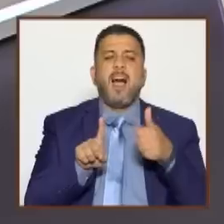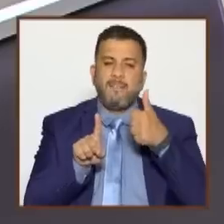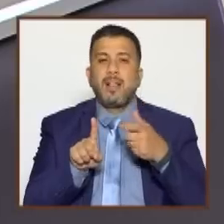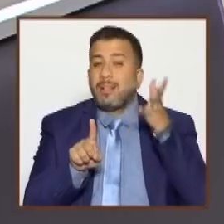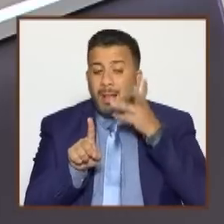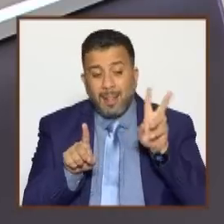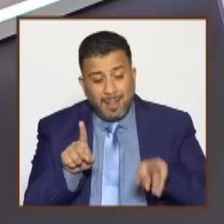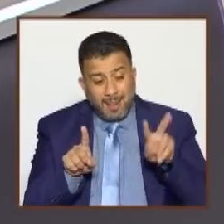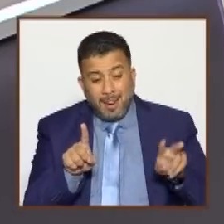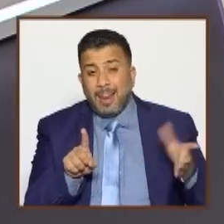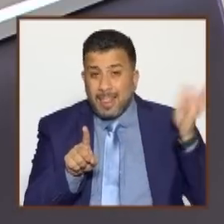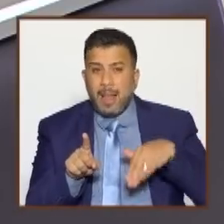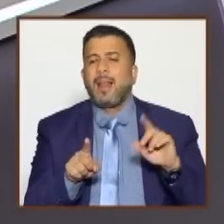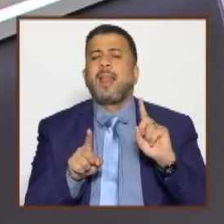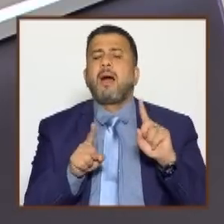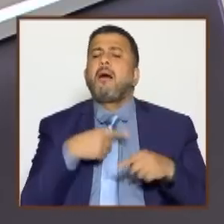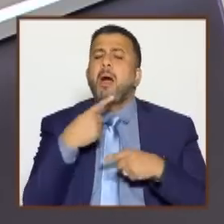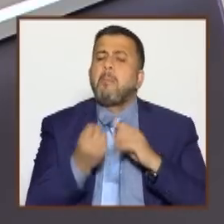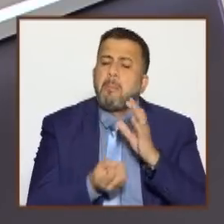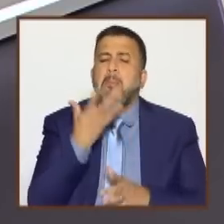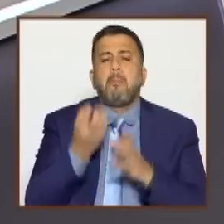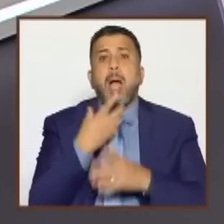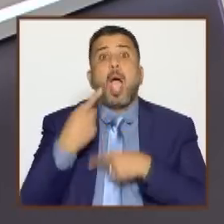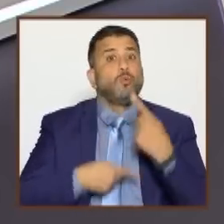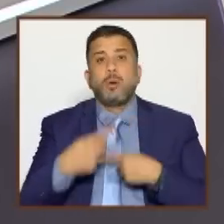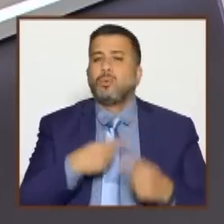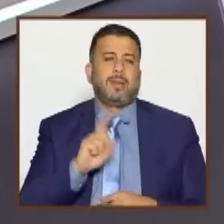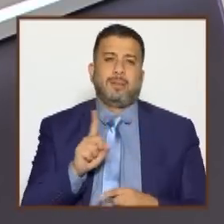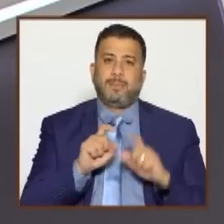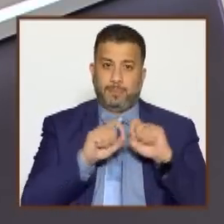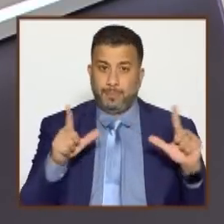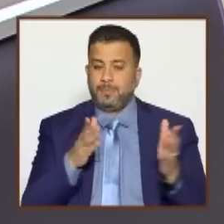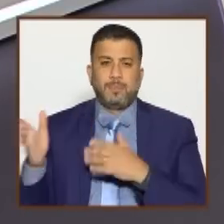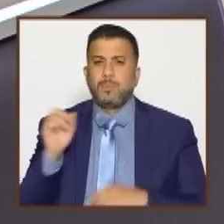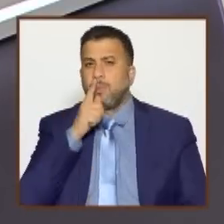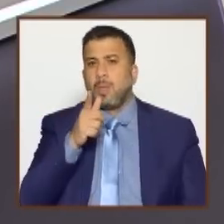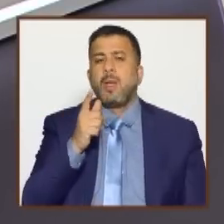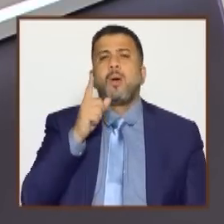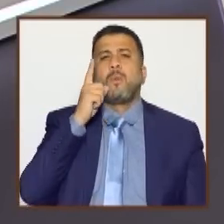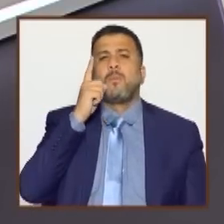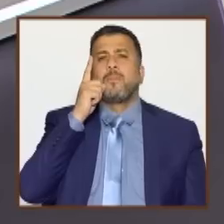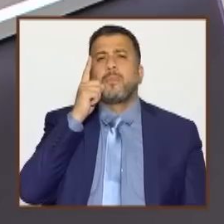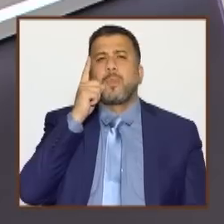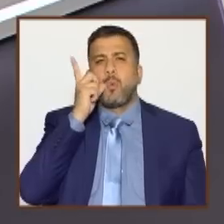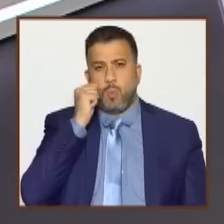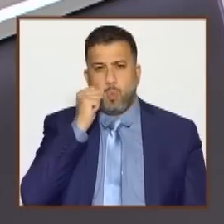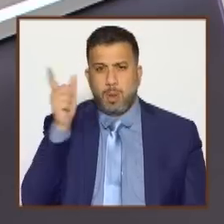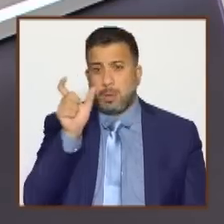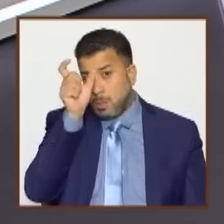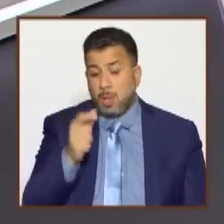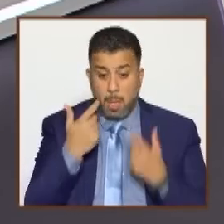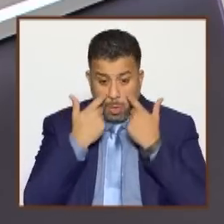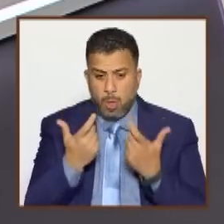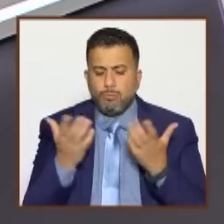مجاهد من رأس الخيمة يسأل يقول: بالنسبة للشخص الذي يعني بقي قائما الليلة كله ما نام، يقول: هل